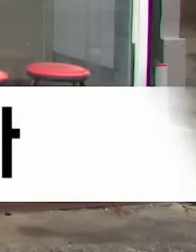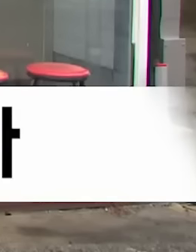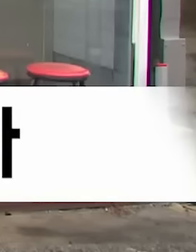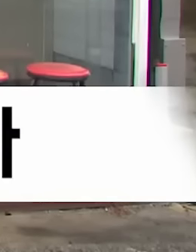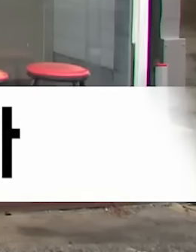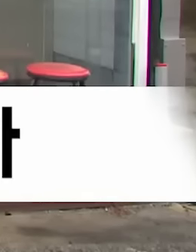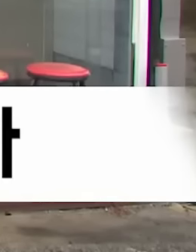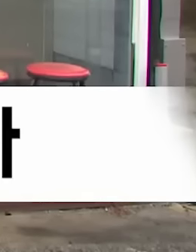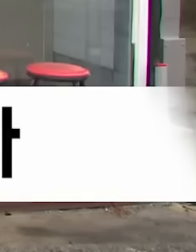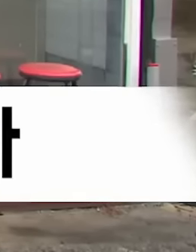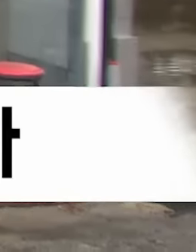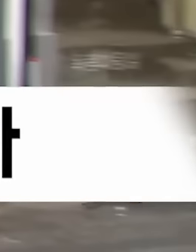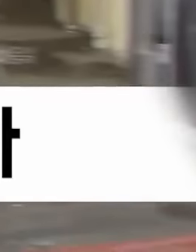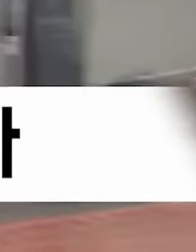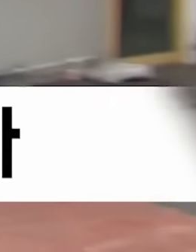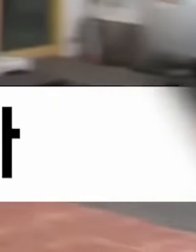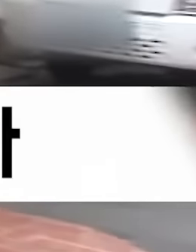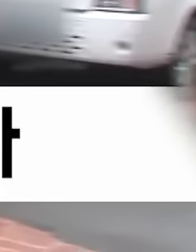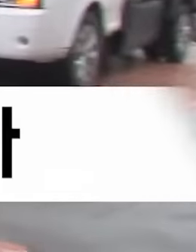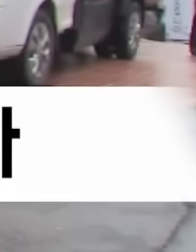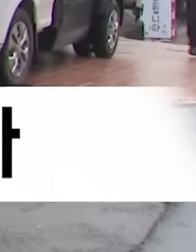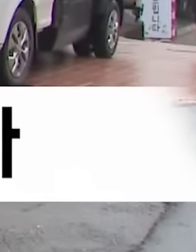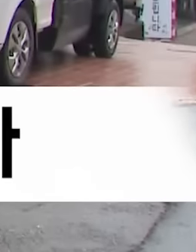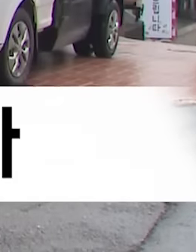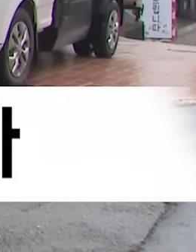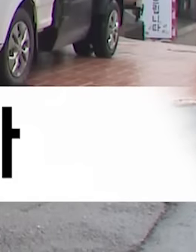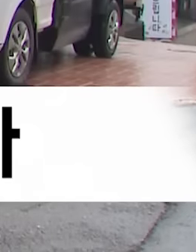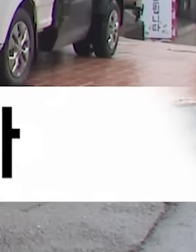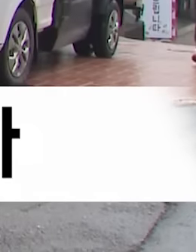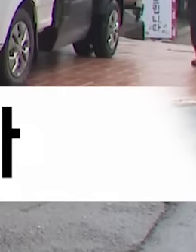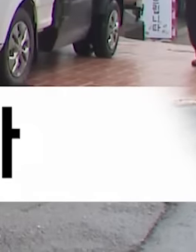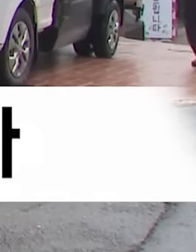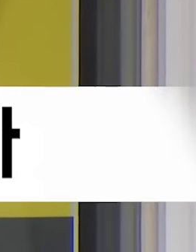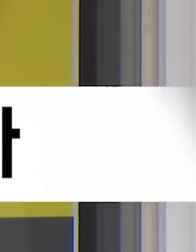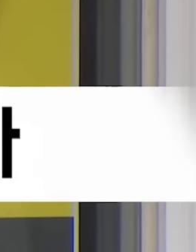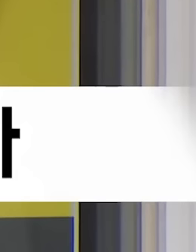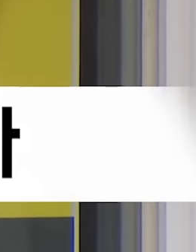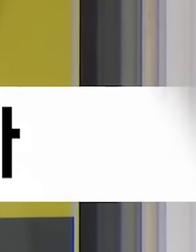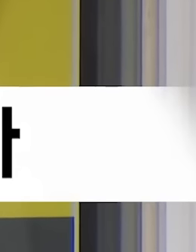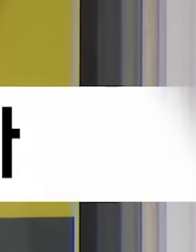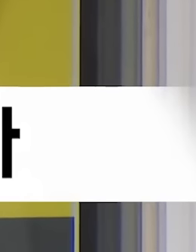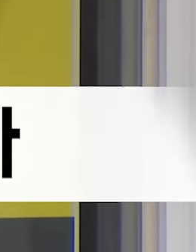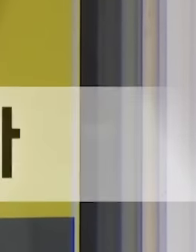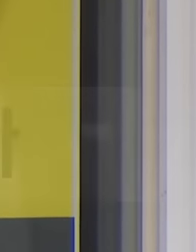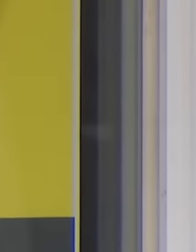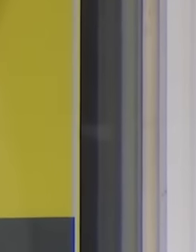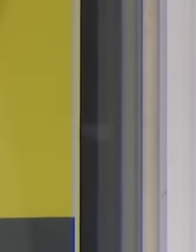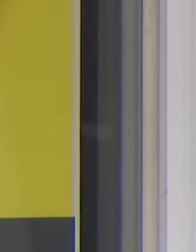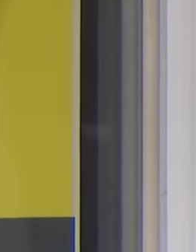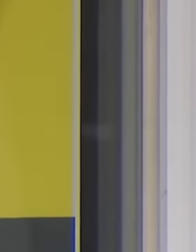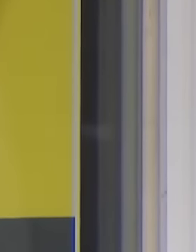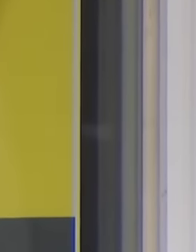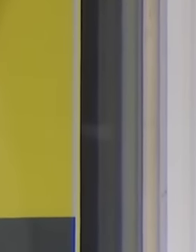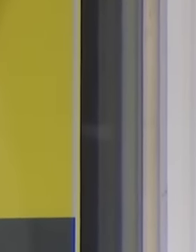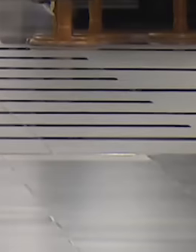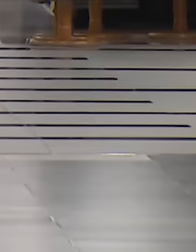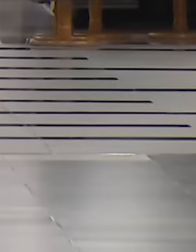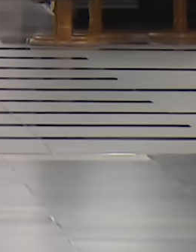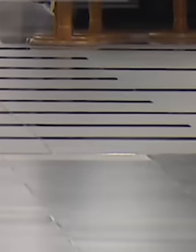생활 패턴이 변했고 인구 감소와 저성장 전망까지 고려하면 단기간에 상황이 나아지기를 기대하기는